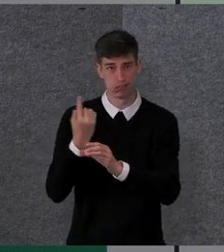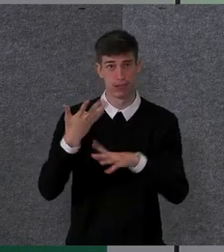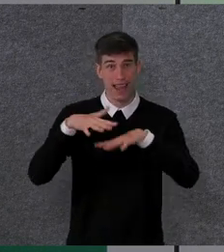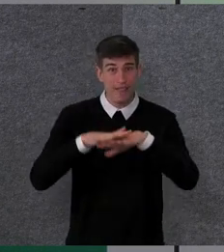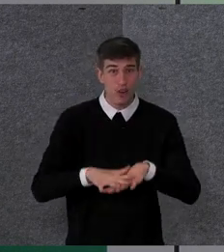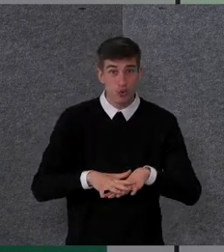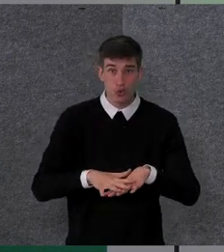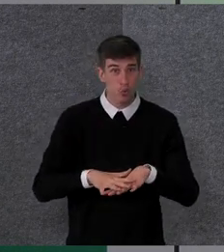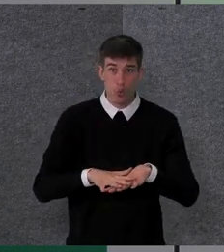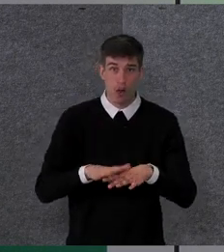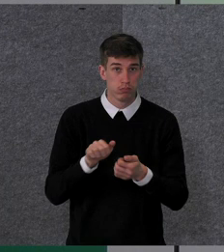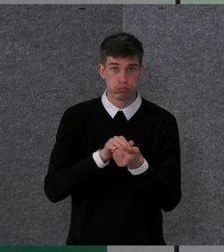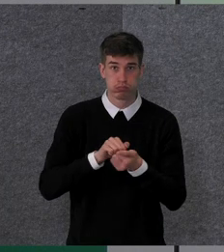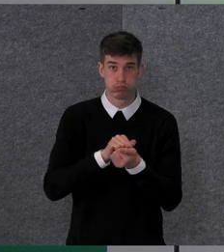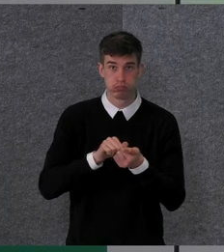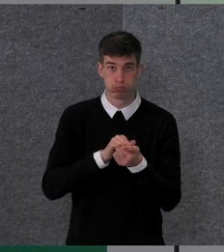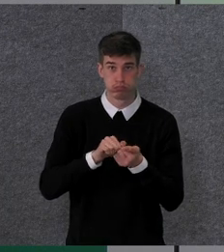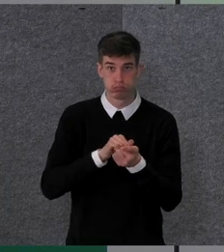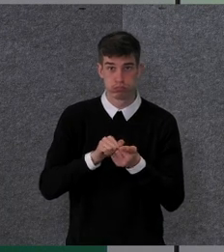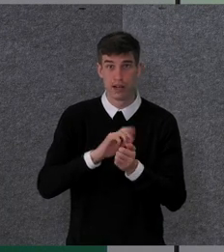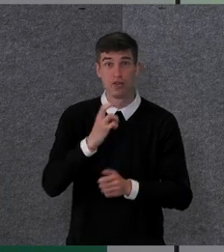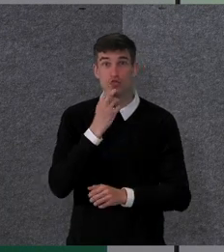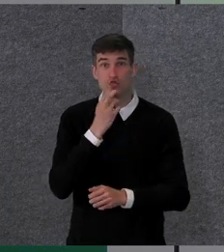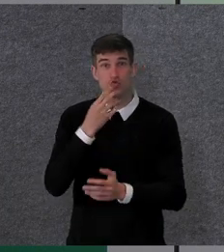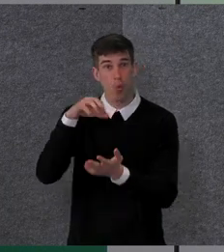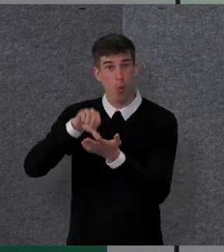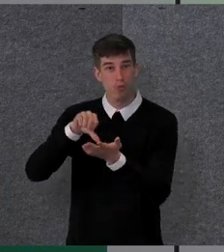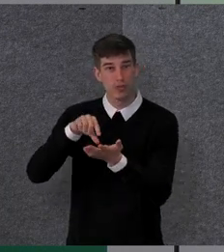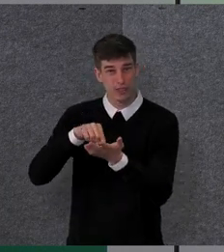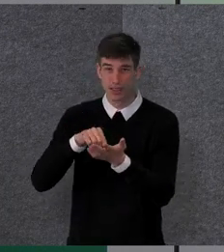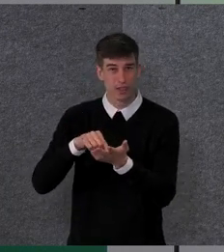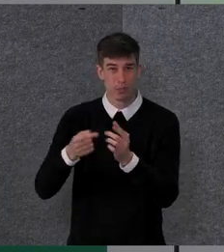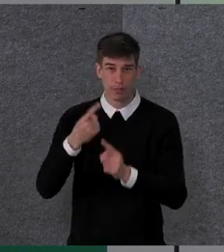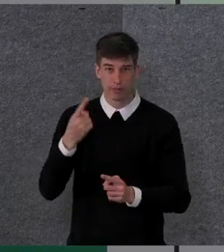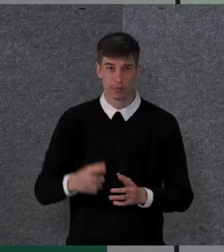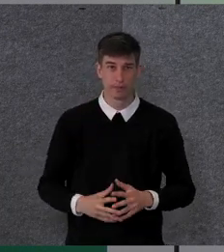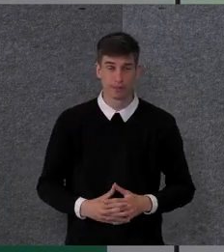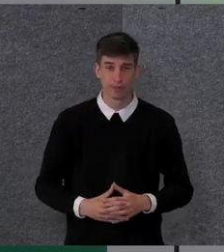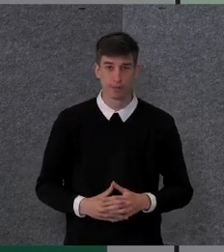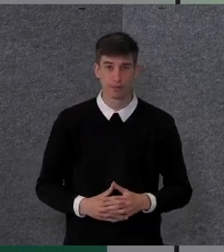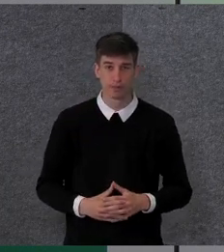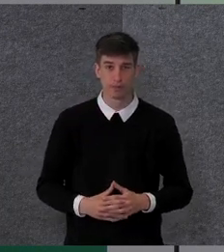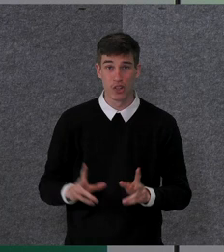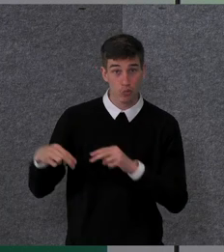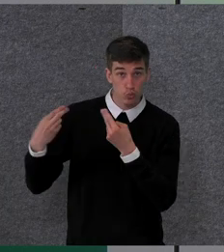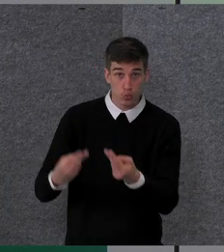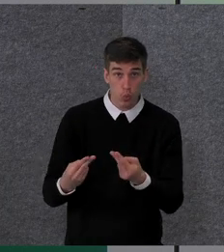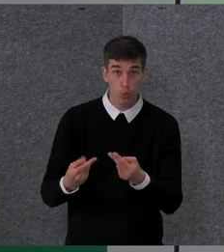brach zusammen, auch das zentral organisierte Stromnetz. Es war klar, dass der Wiederaufbau lange dauern